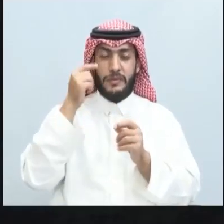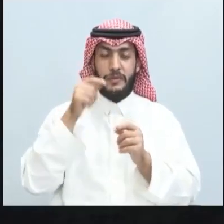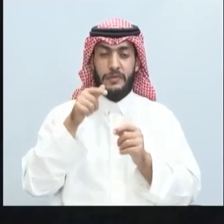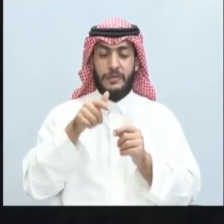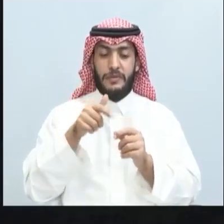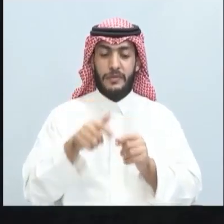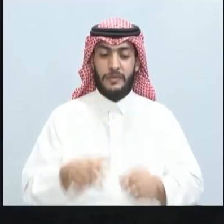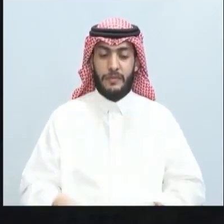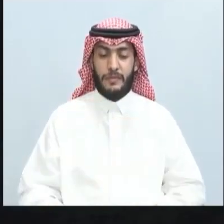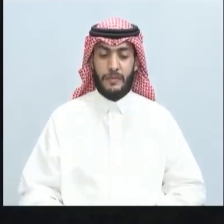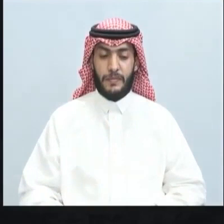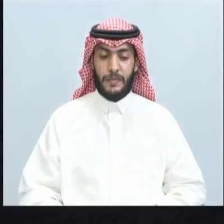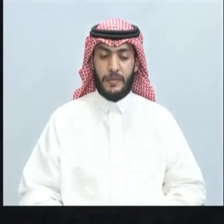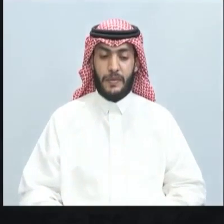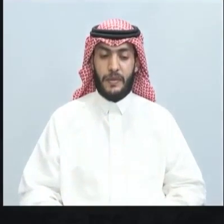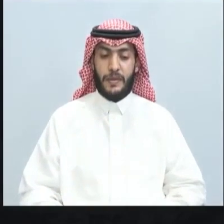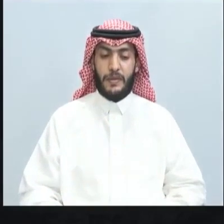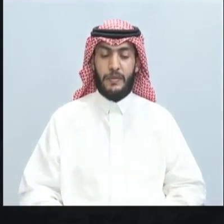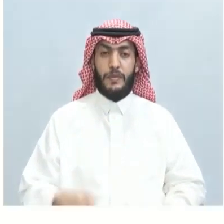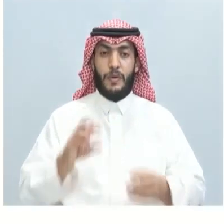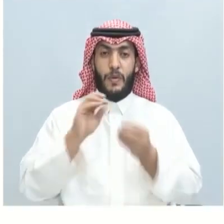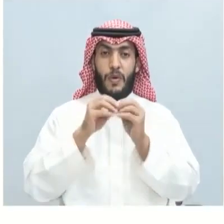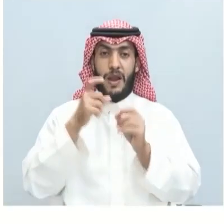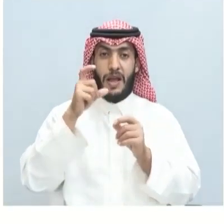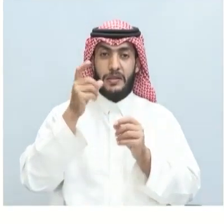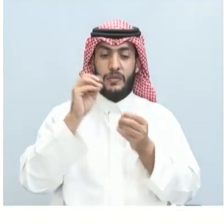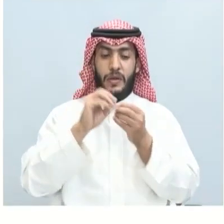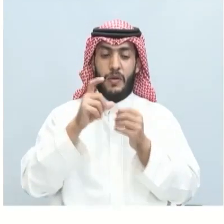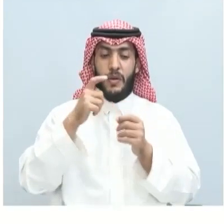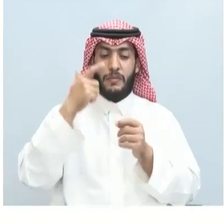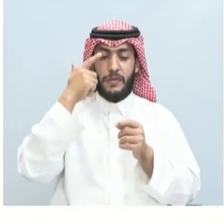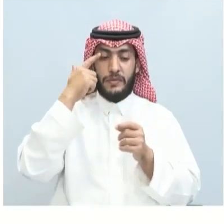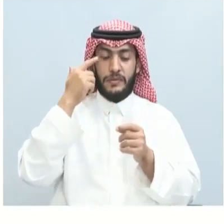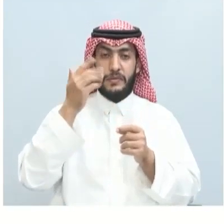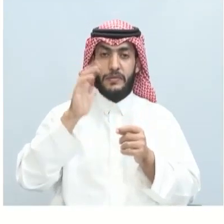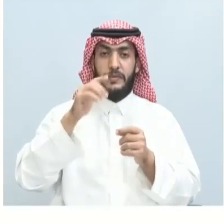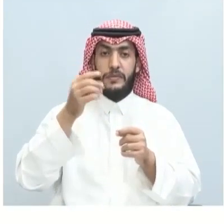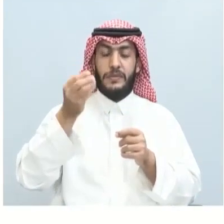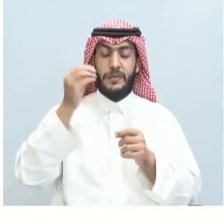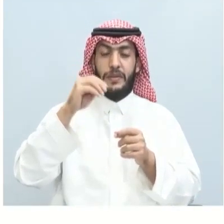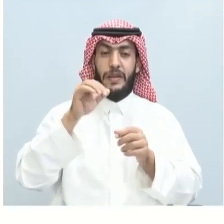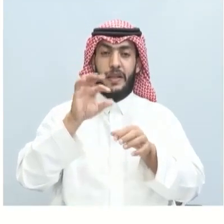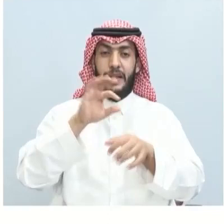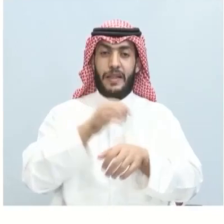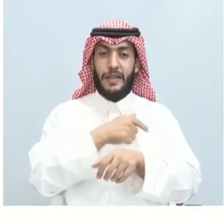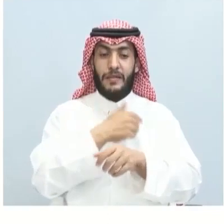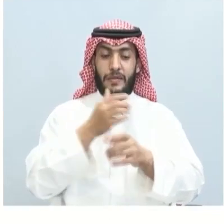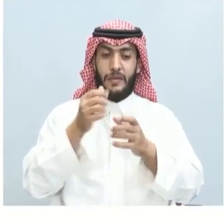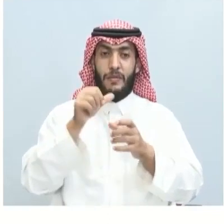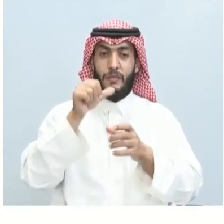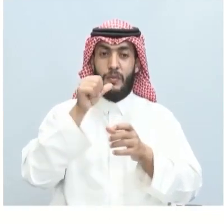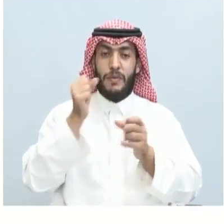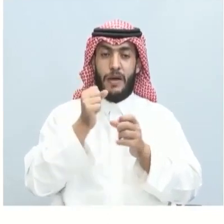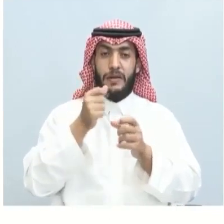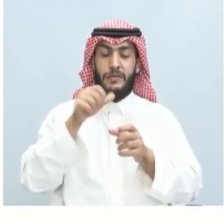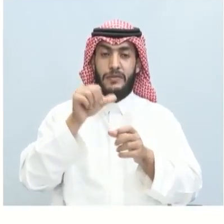هنا سيعطيني لونين ما بين اللون الازرق واللون البنفسجي ضع انبوب الاختبار في حمام ماء بارد